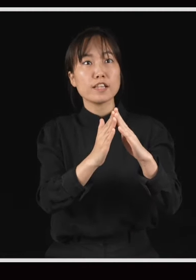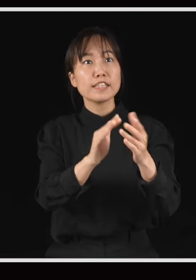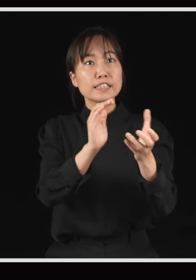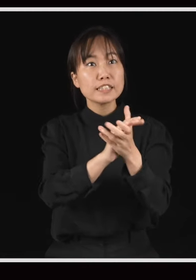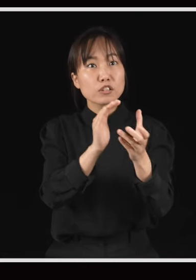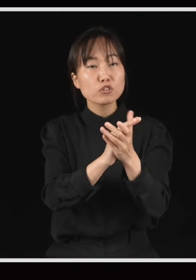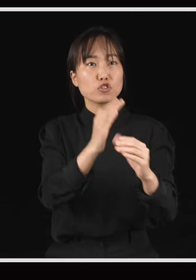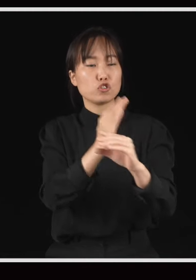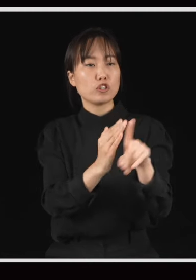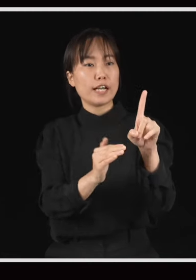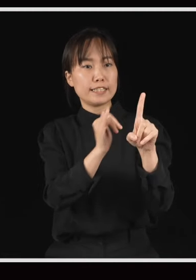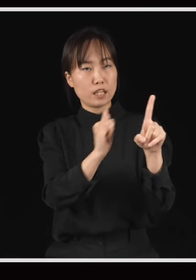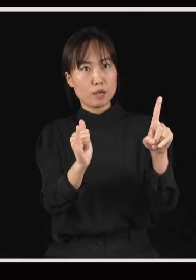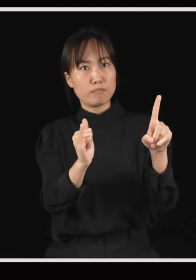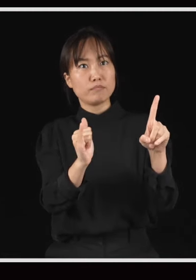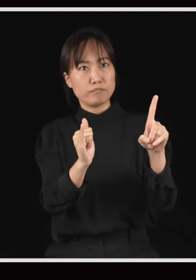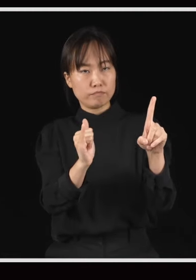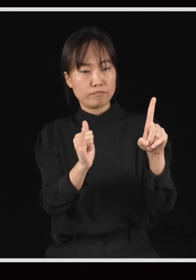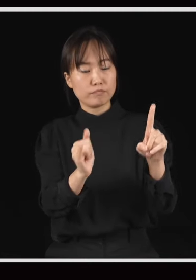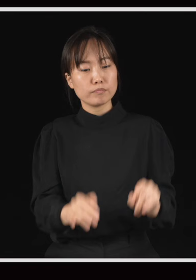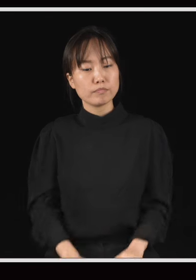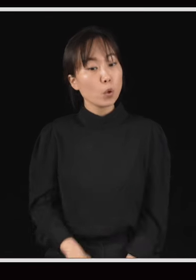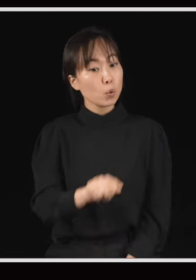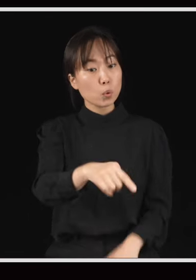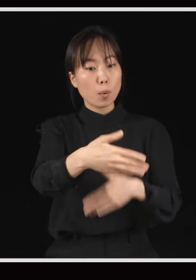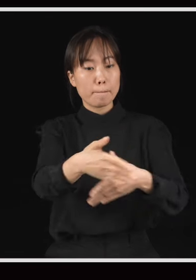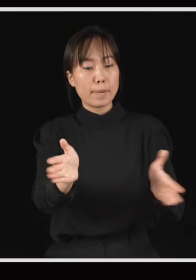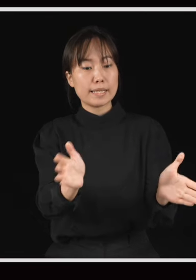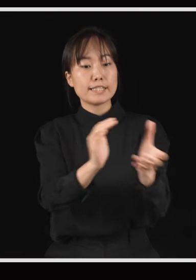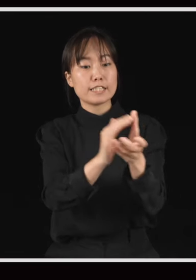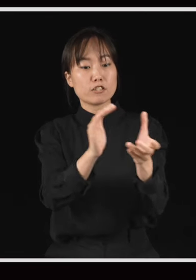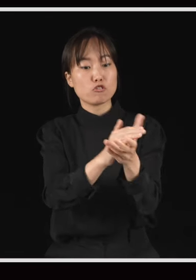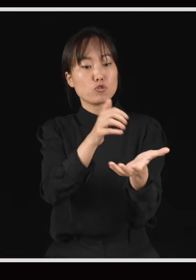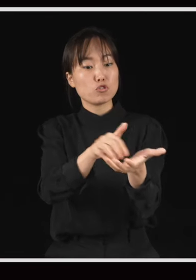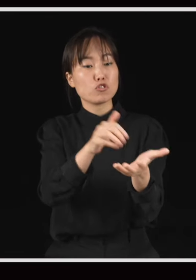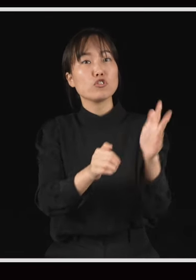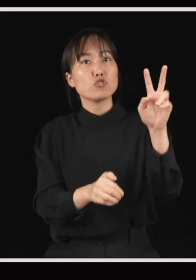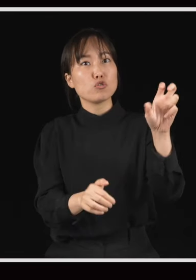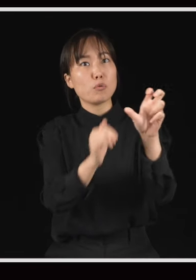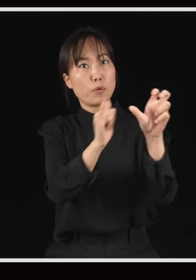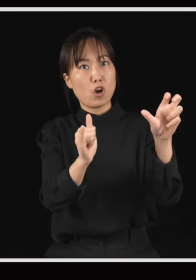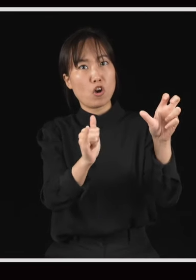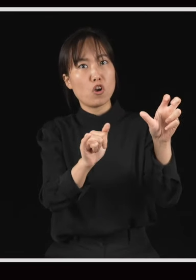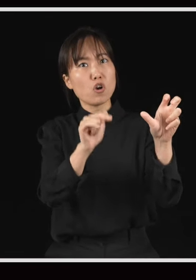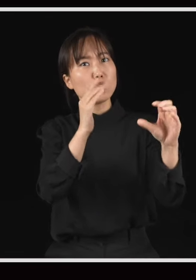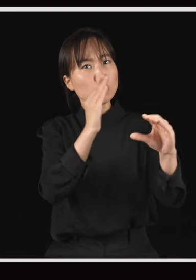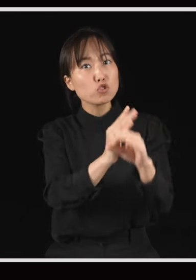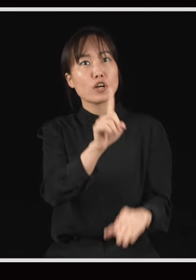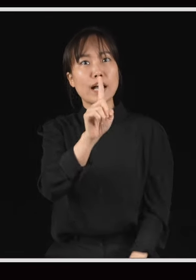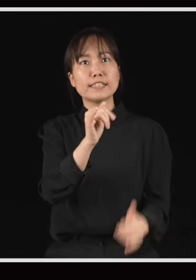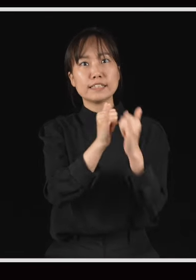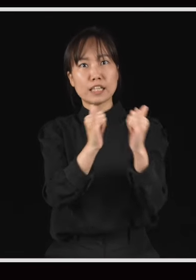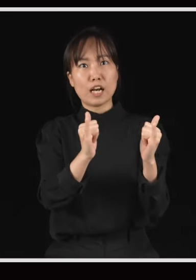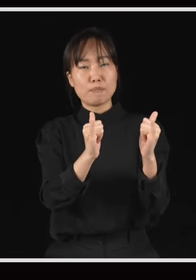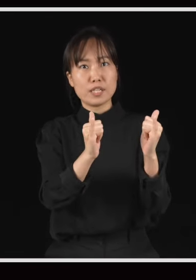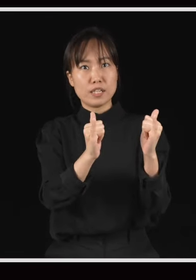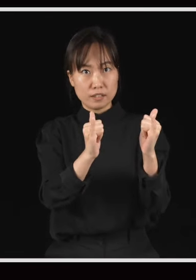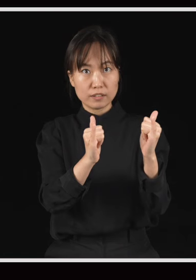유치원을 같이 다녔던 사람 1명, 그러니까 유치원 미국 반에 1명에 25명이래요. 그 1명